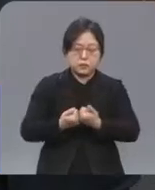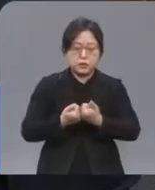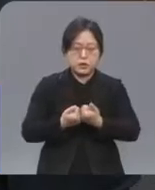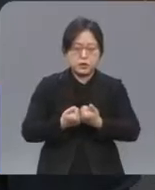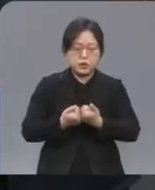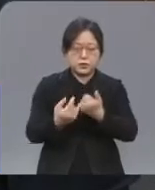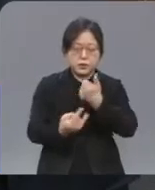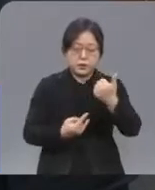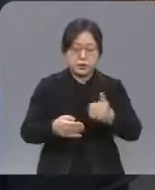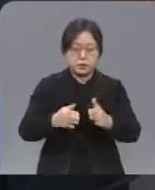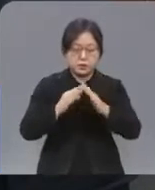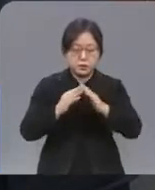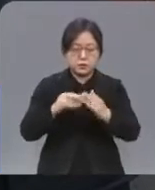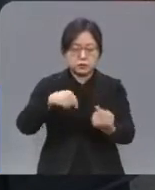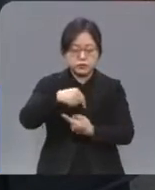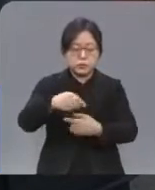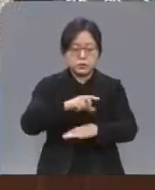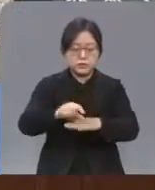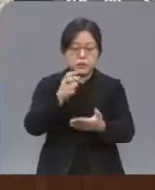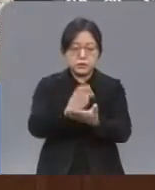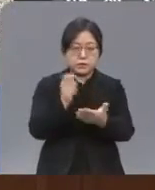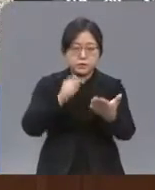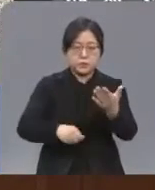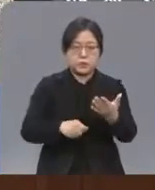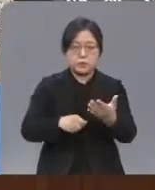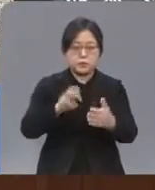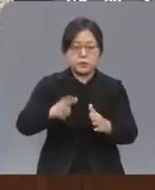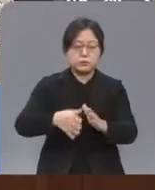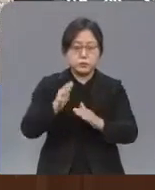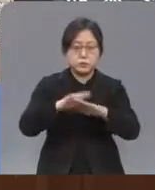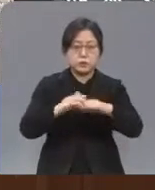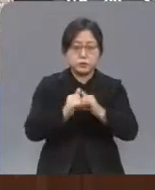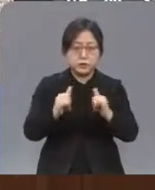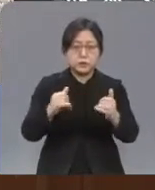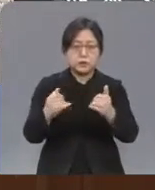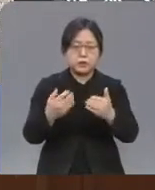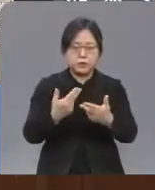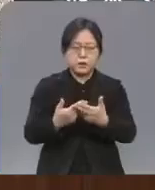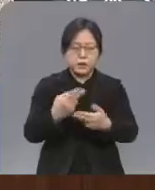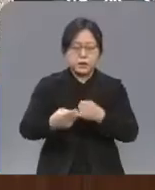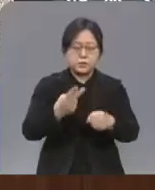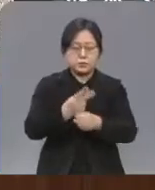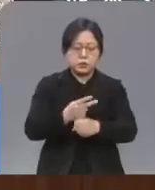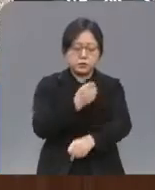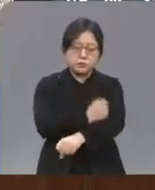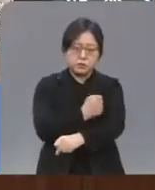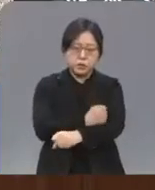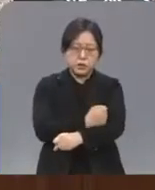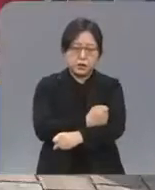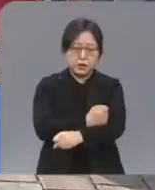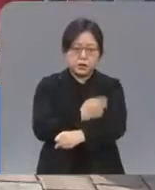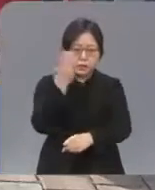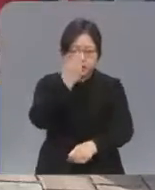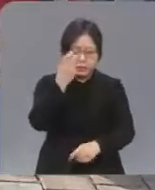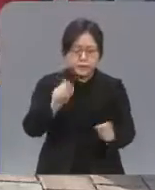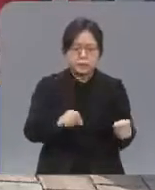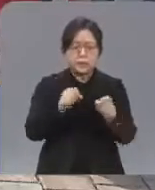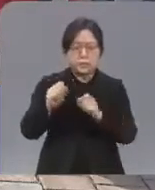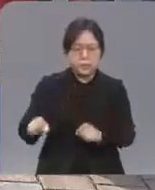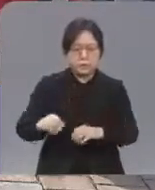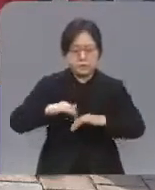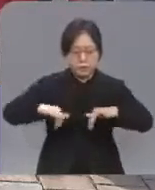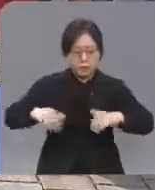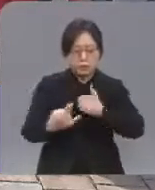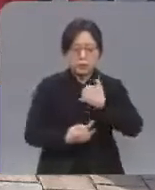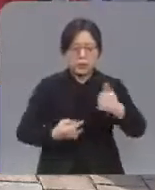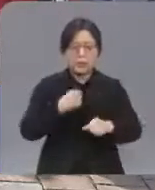운영 조례안을 통과시켰습니다. 이와 관련해 광주시 농민회는 2년째 농민수당 조례안 심의를 미뤄놓은 채 별도의